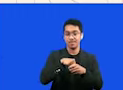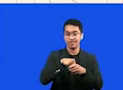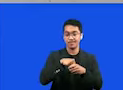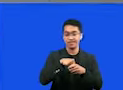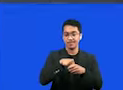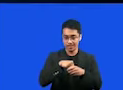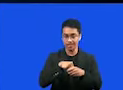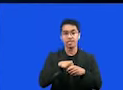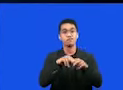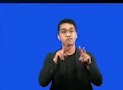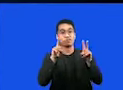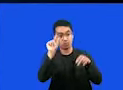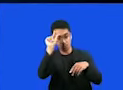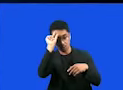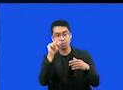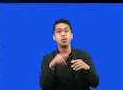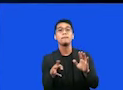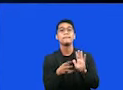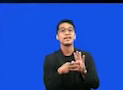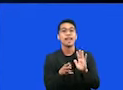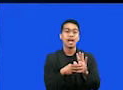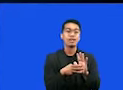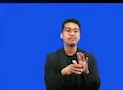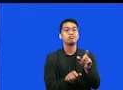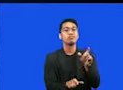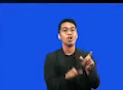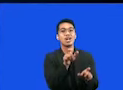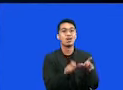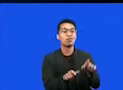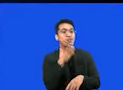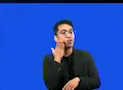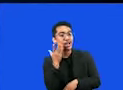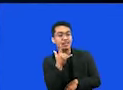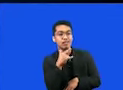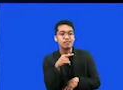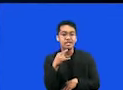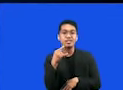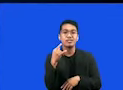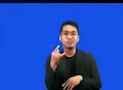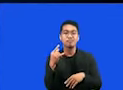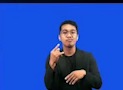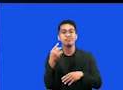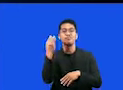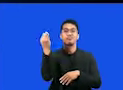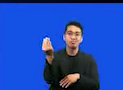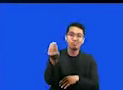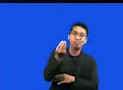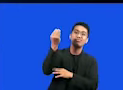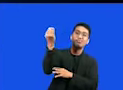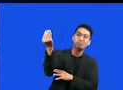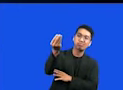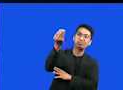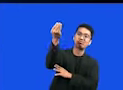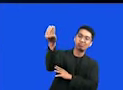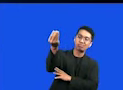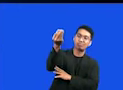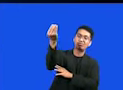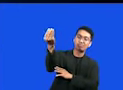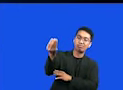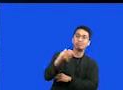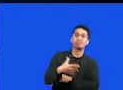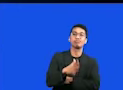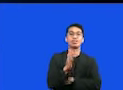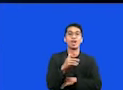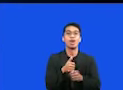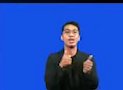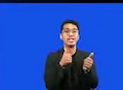masalah-masalah yang terjadi pada orang muda dalam perziarahan mereka itu jika mengikuti Tuhan Yesus